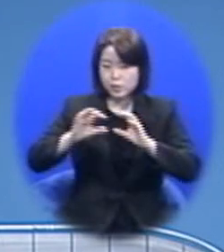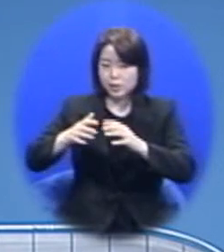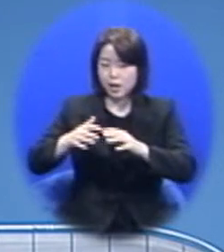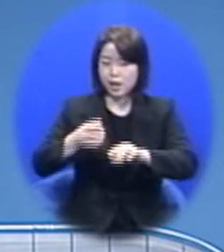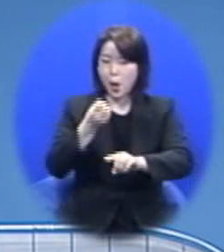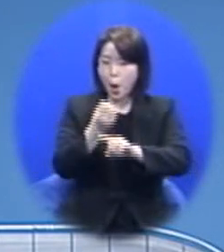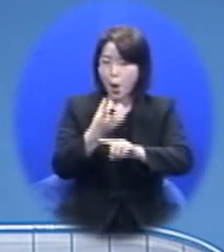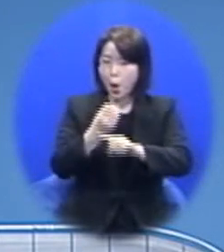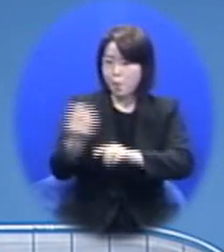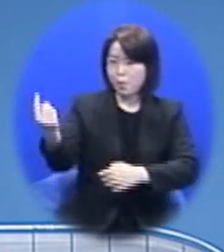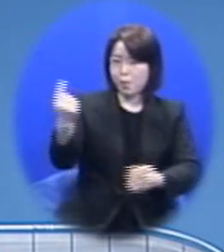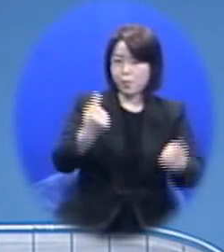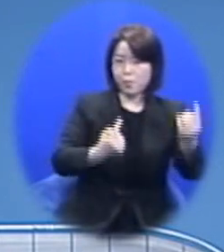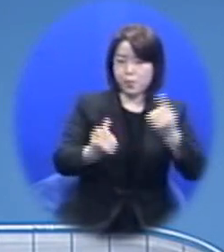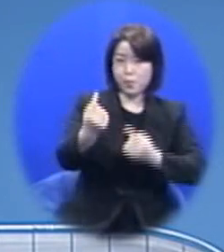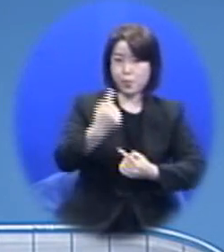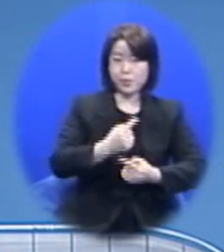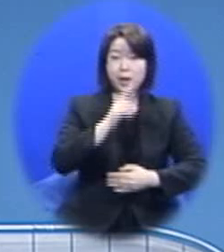이를 것이라.